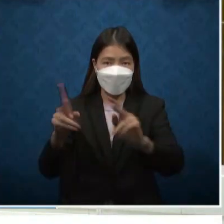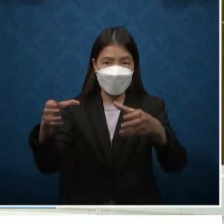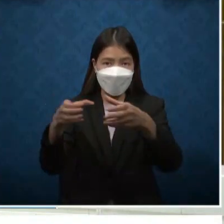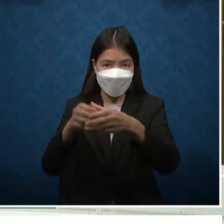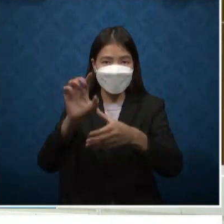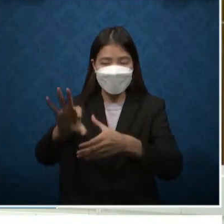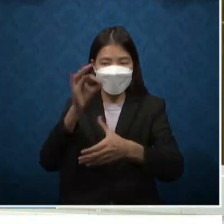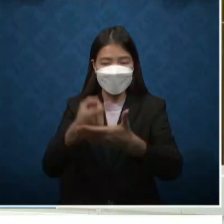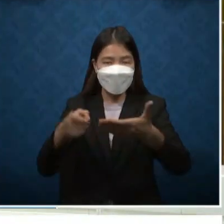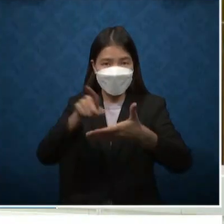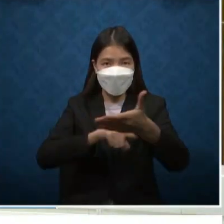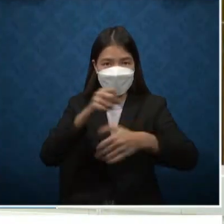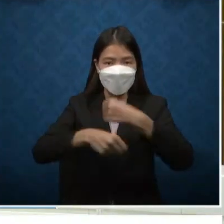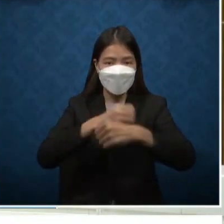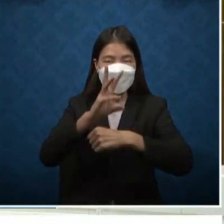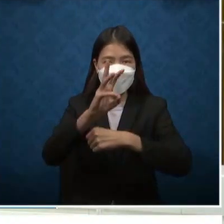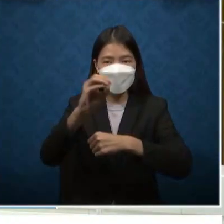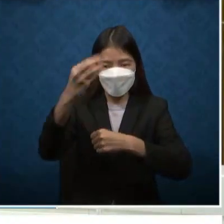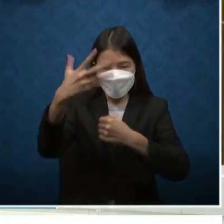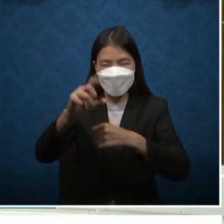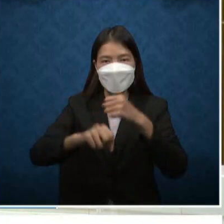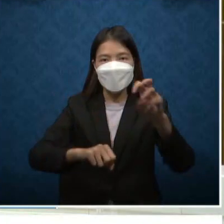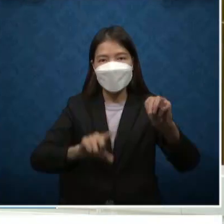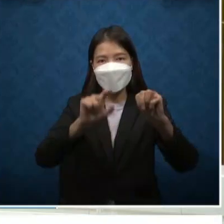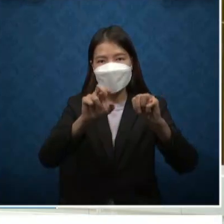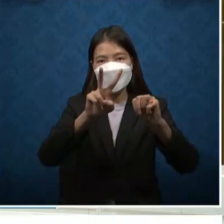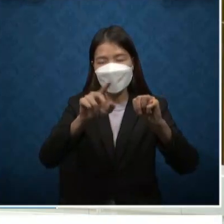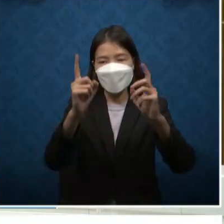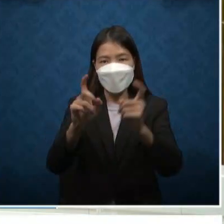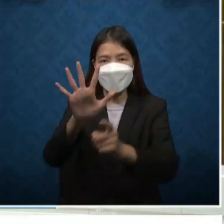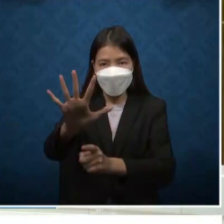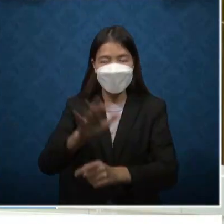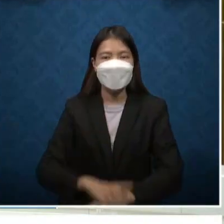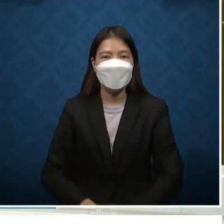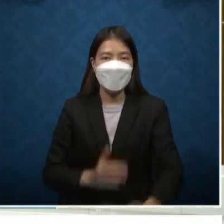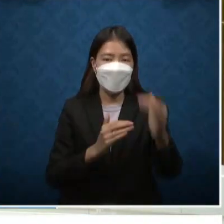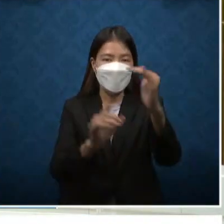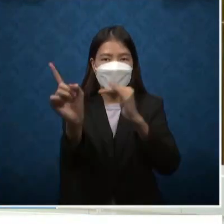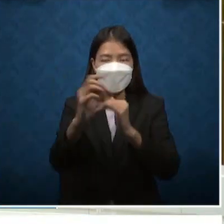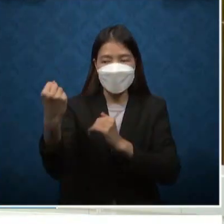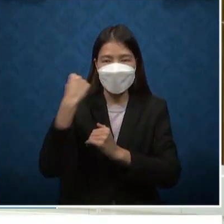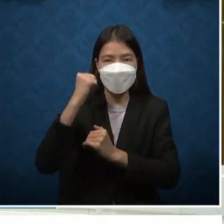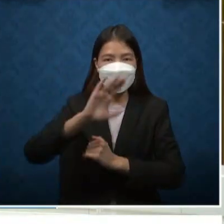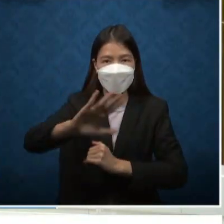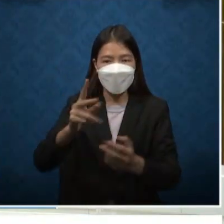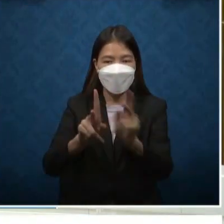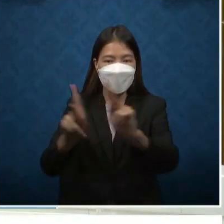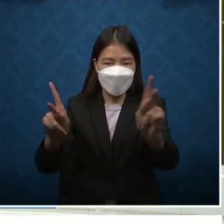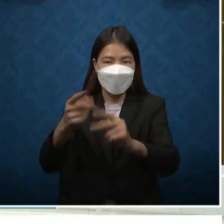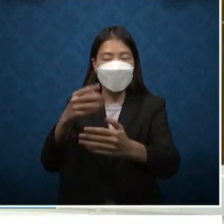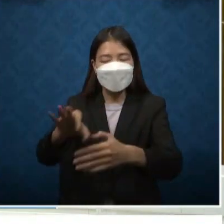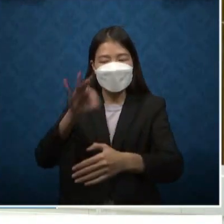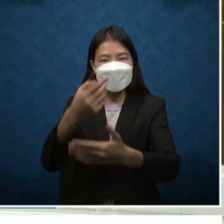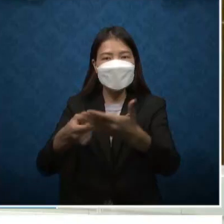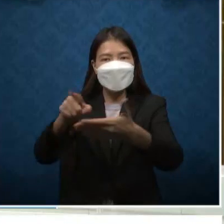ั้งภาศ. 2560 มาตา 225ได้กำหนดบดบรราษณาศหน้าที่ของคนกัการกเลือกตั้ง